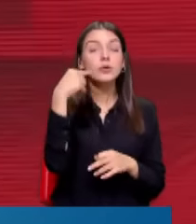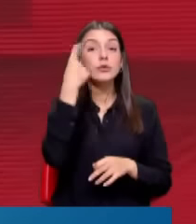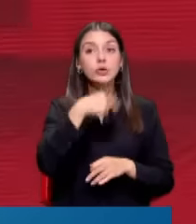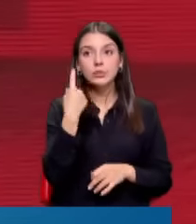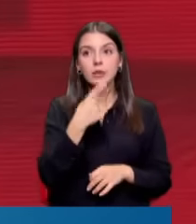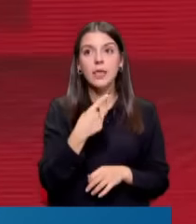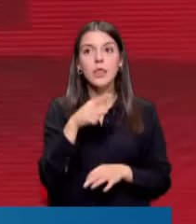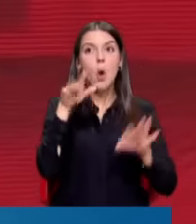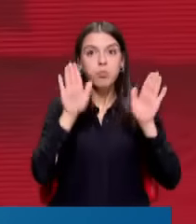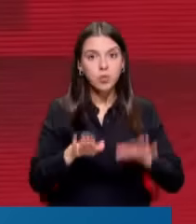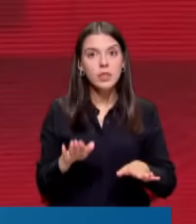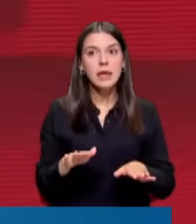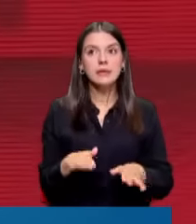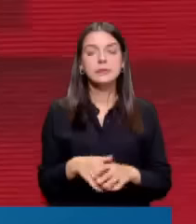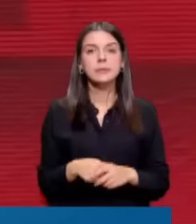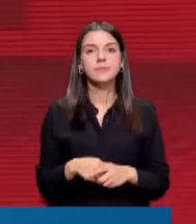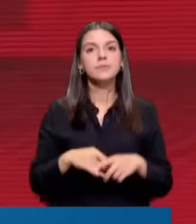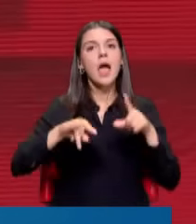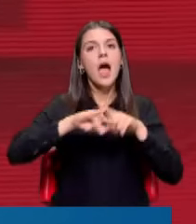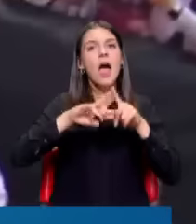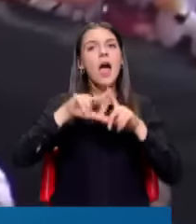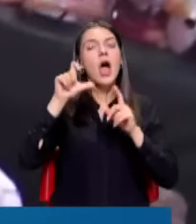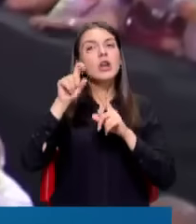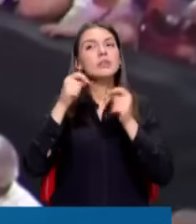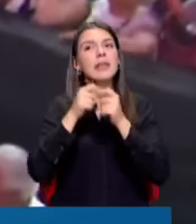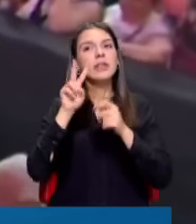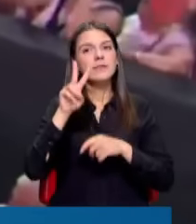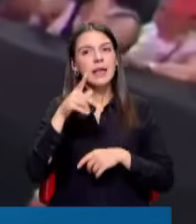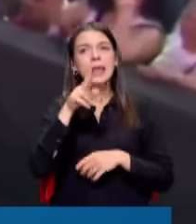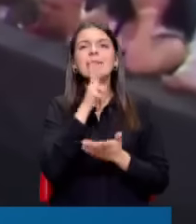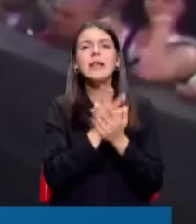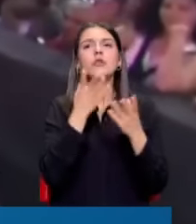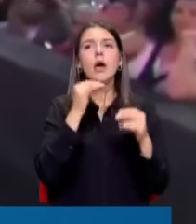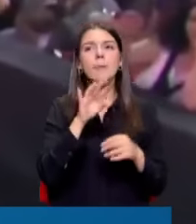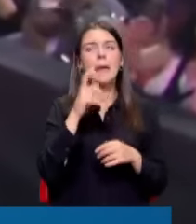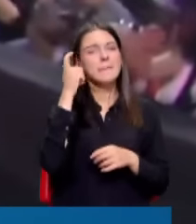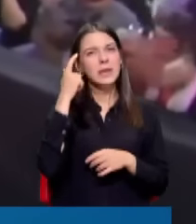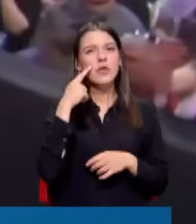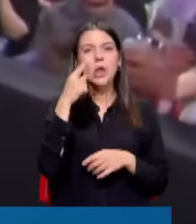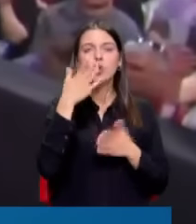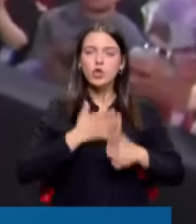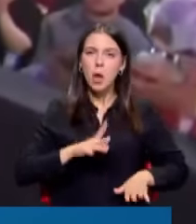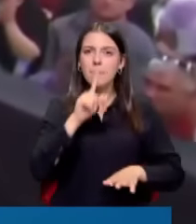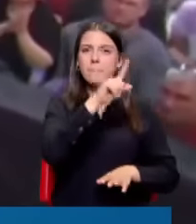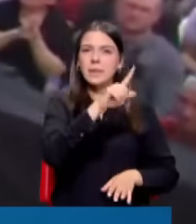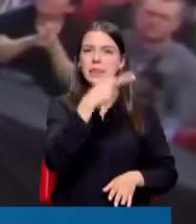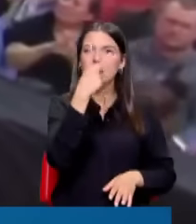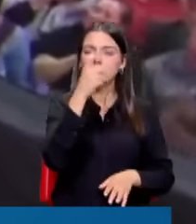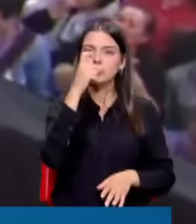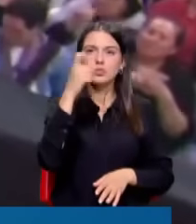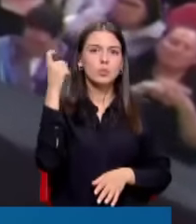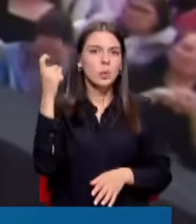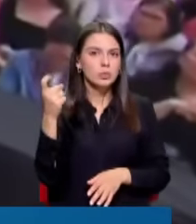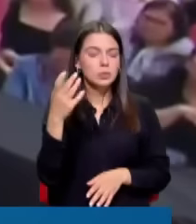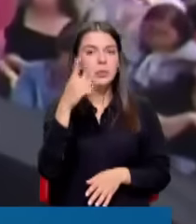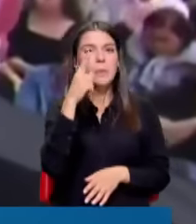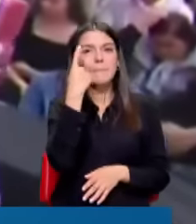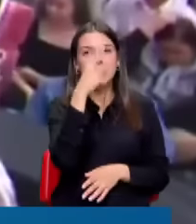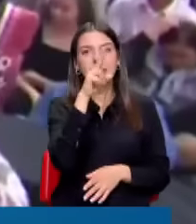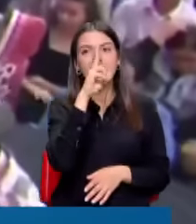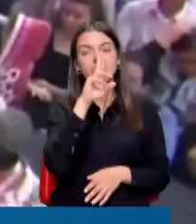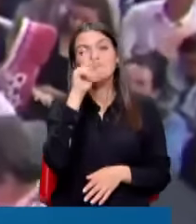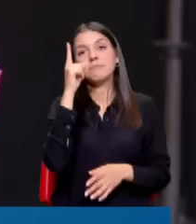yüzden buradayız. Hacı Bektaş Veli, kesin olmayan bilgilere göre doğum yılı 1209, ölüm yılı da 1271.